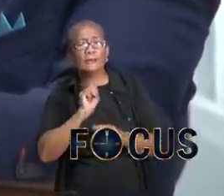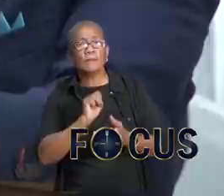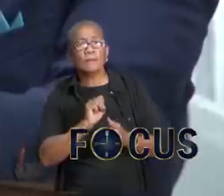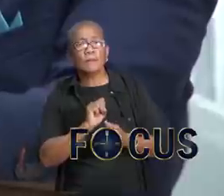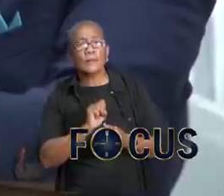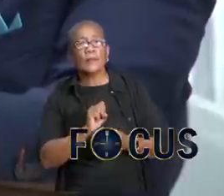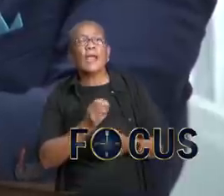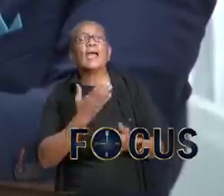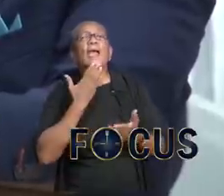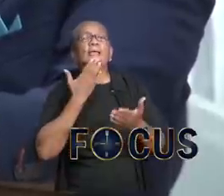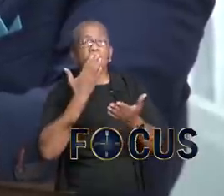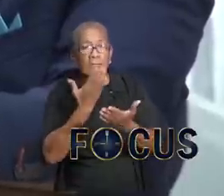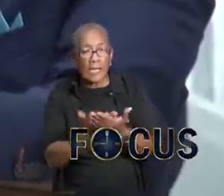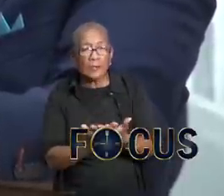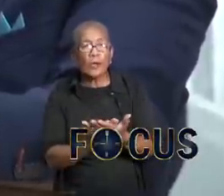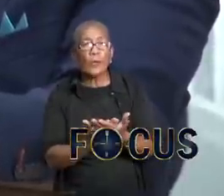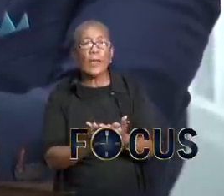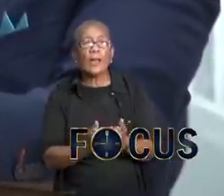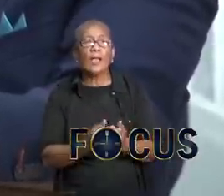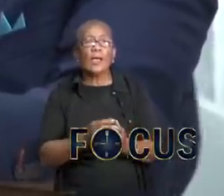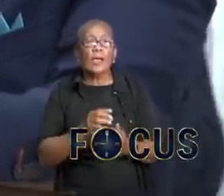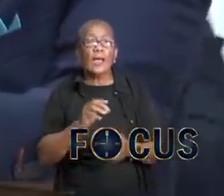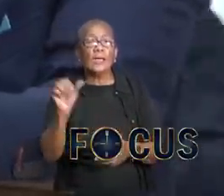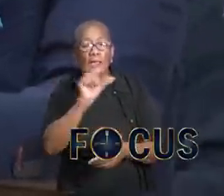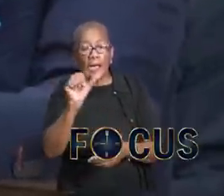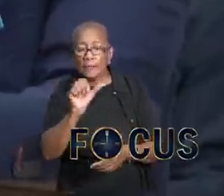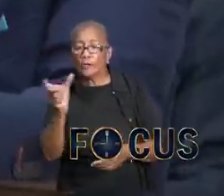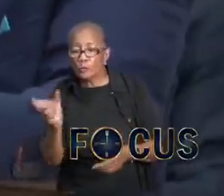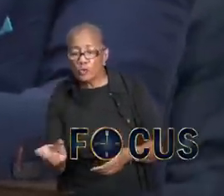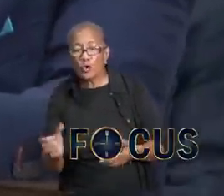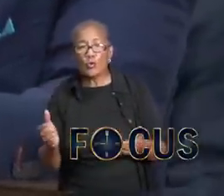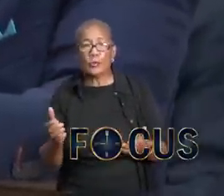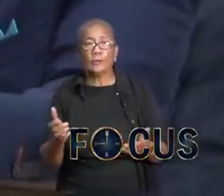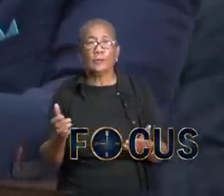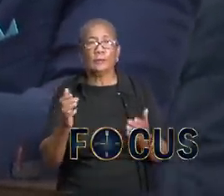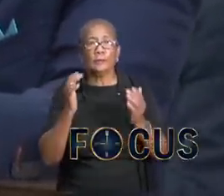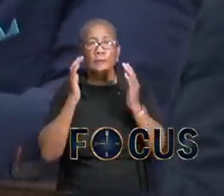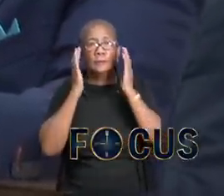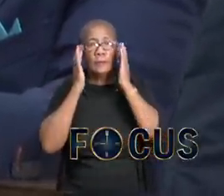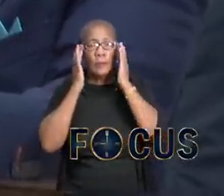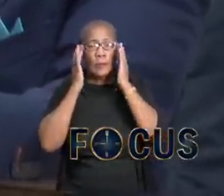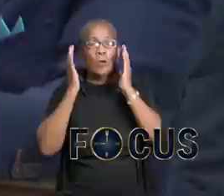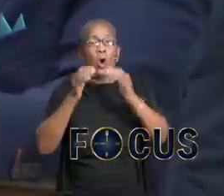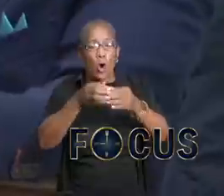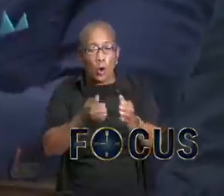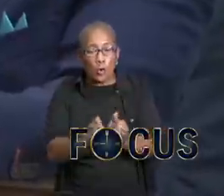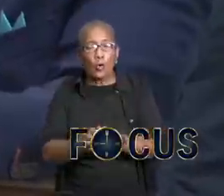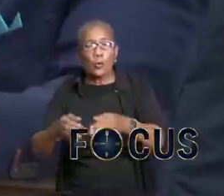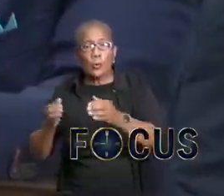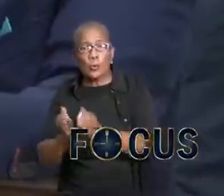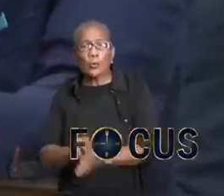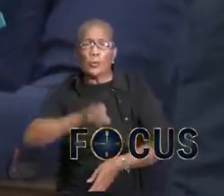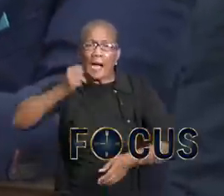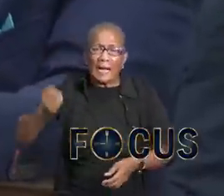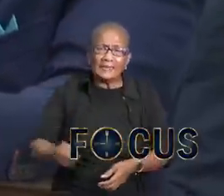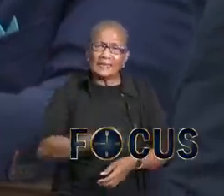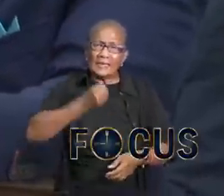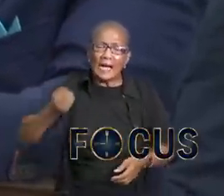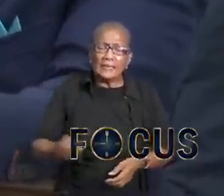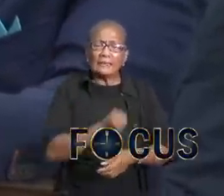En daarvoor ben ik u dankbaar. En nogmaals, die andere personen. Een groep die constant bezig is.